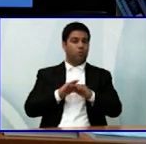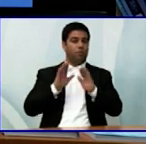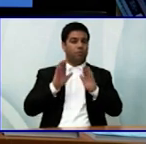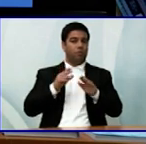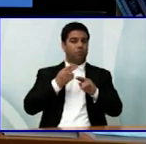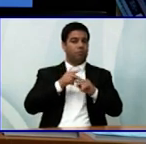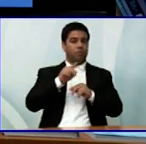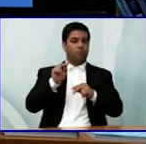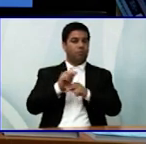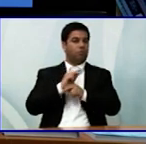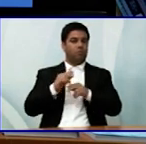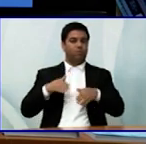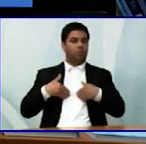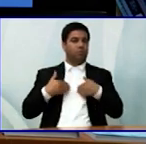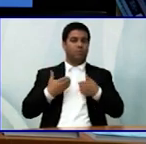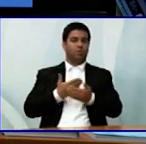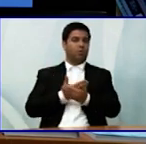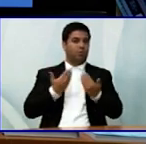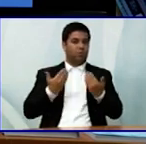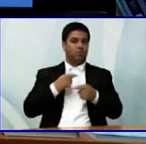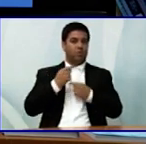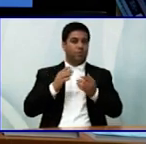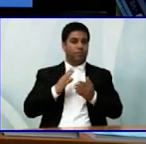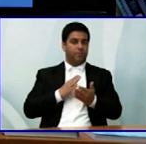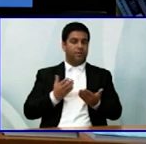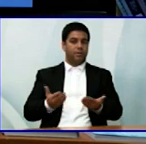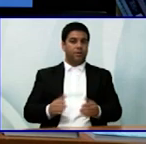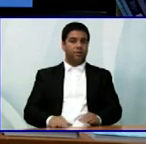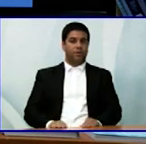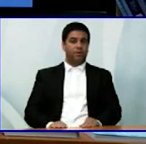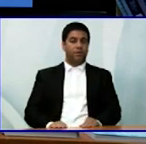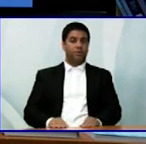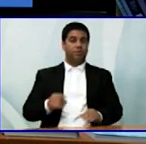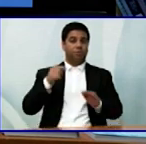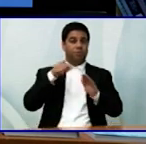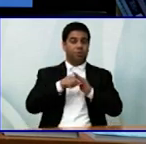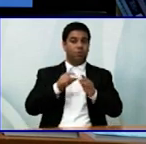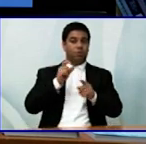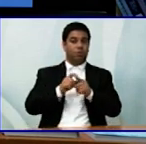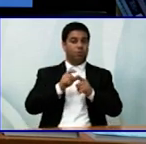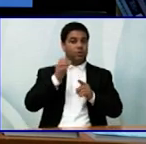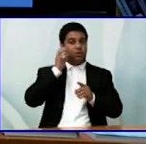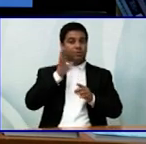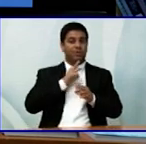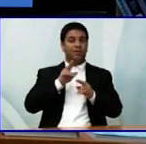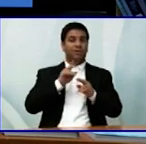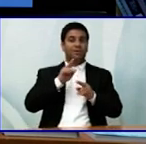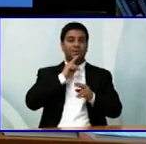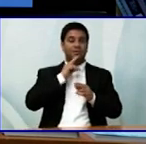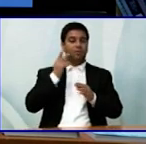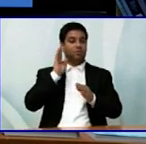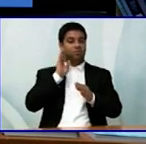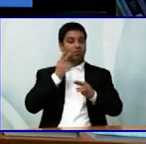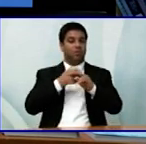Afsuski, muolajaning iloji yo'q", debdi. Uning bu so'zlarini haligi qiz